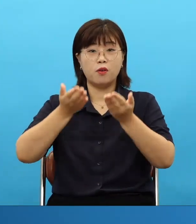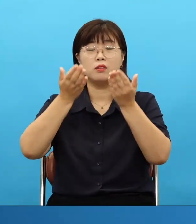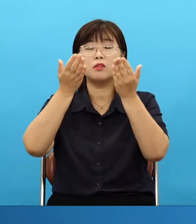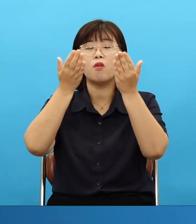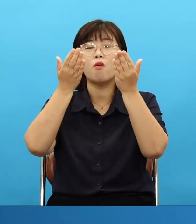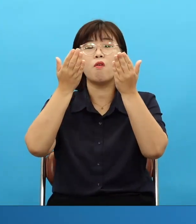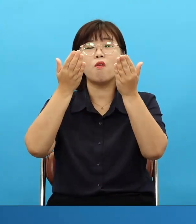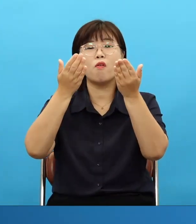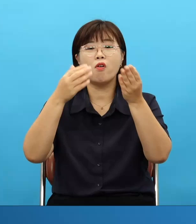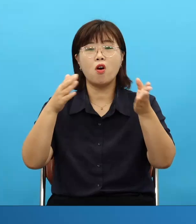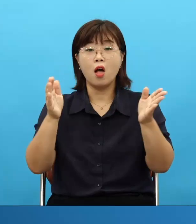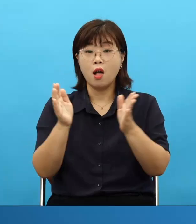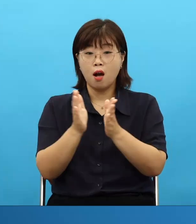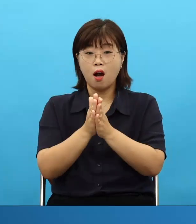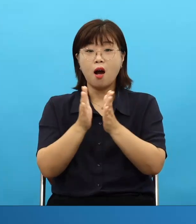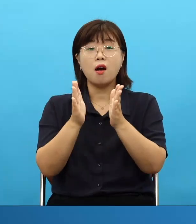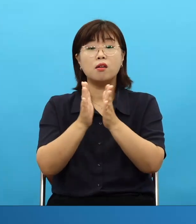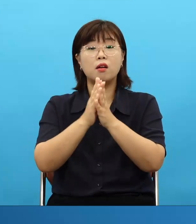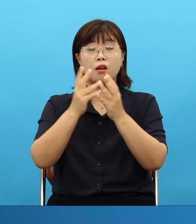찬송하면서